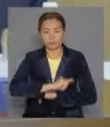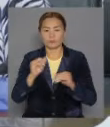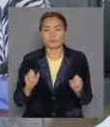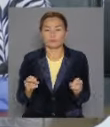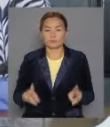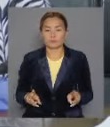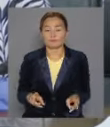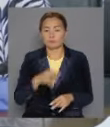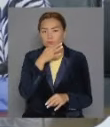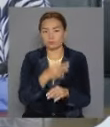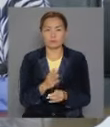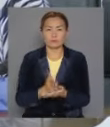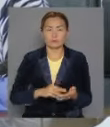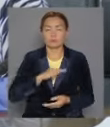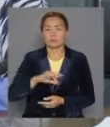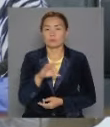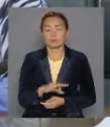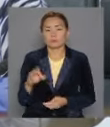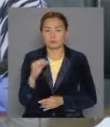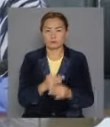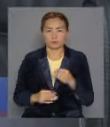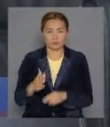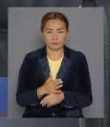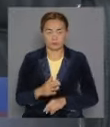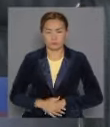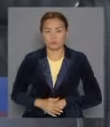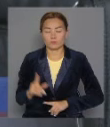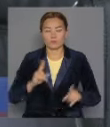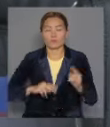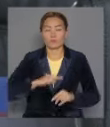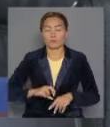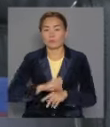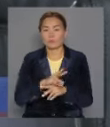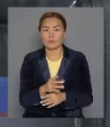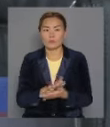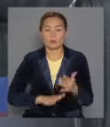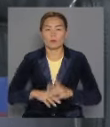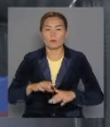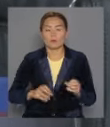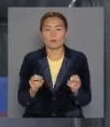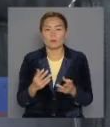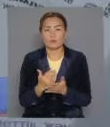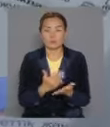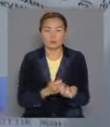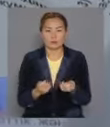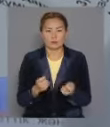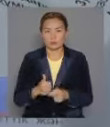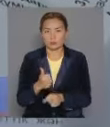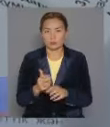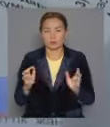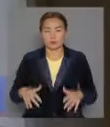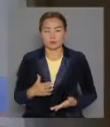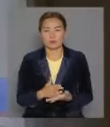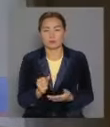ету департаментінің қызметі туралы мәселелер қозғалды. Жиында жұмыспен қамту және әлеуметтік бағдарламалар басқармасы басшысының